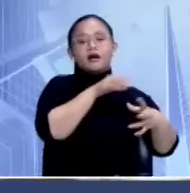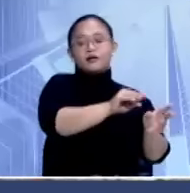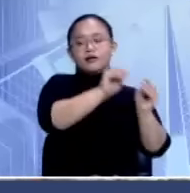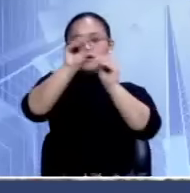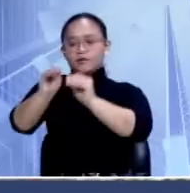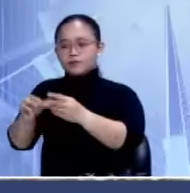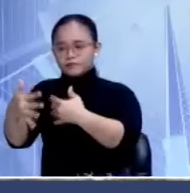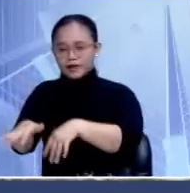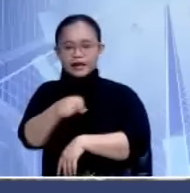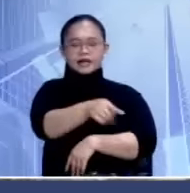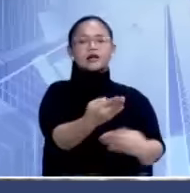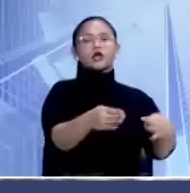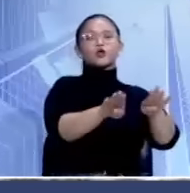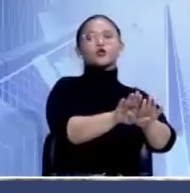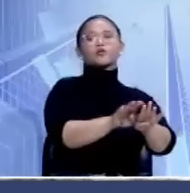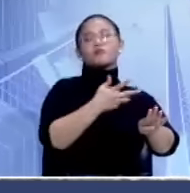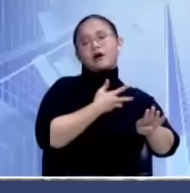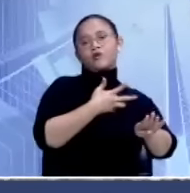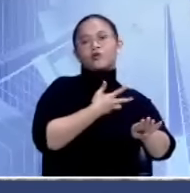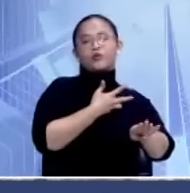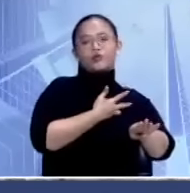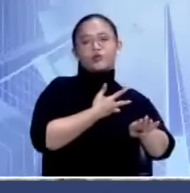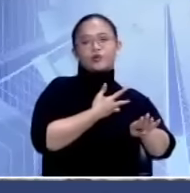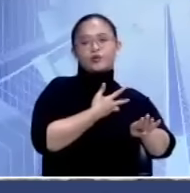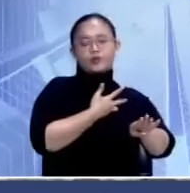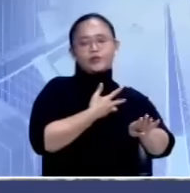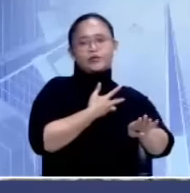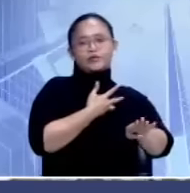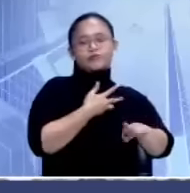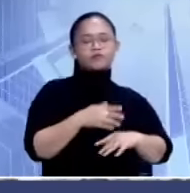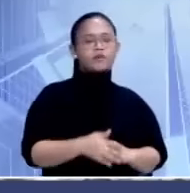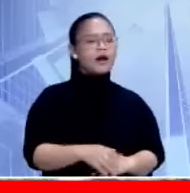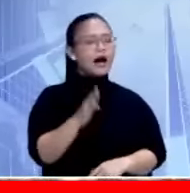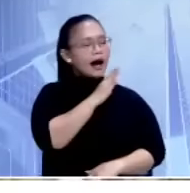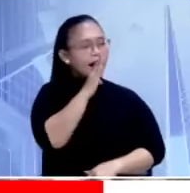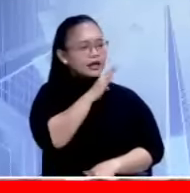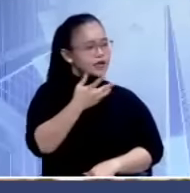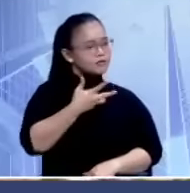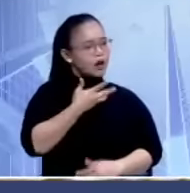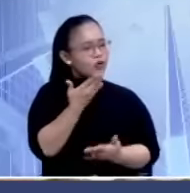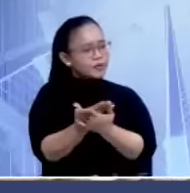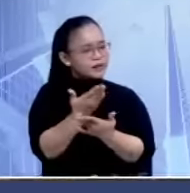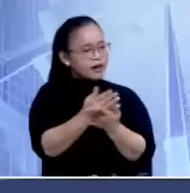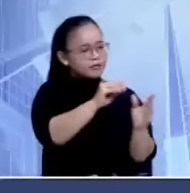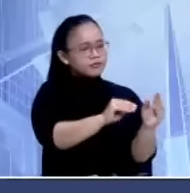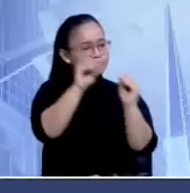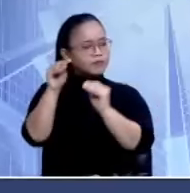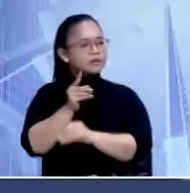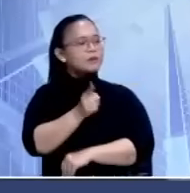dan ditutup tanah atau bebatuan. Apa dasarnya mendesak? Pusing, Pak.